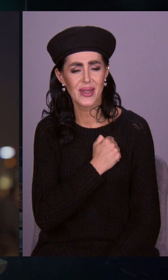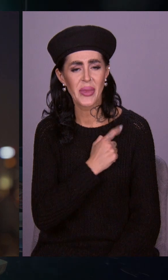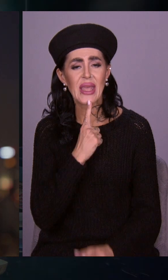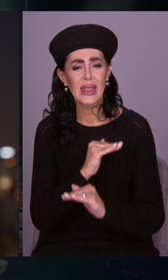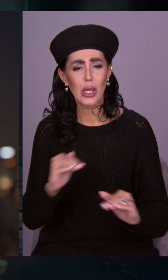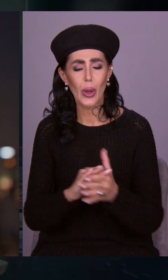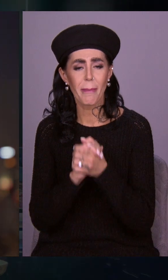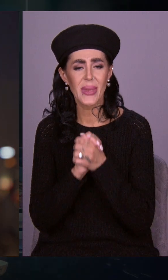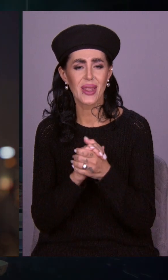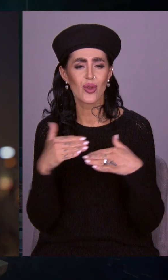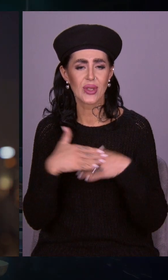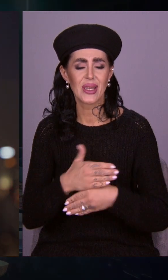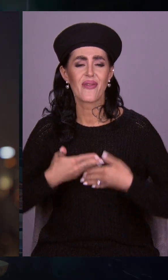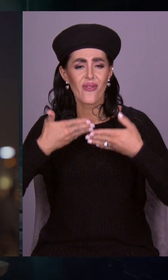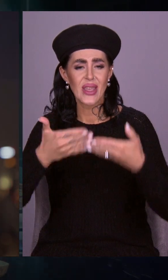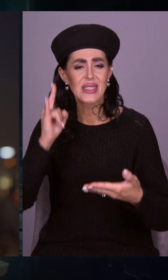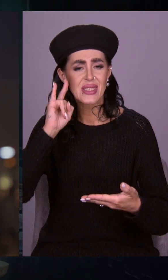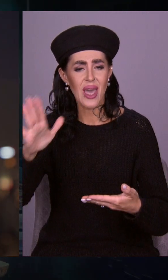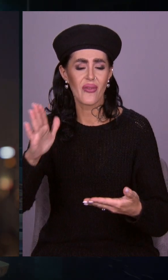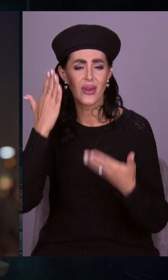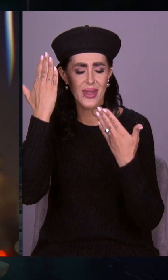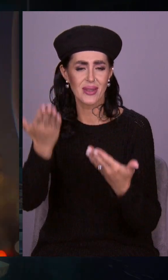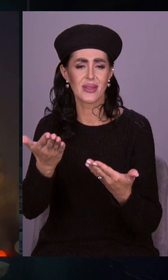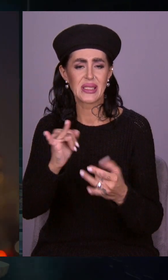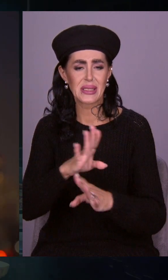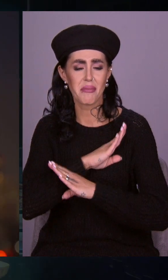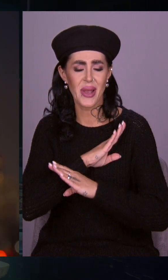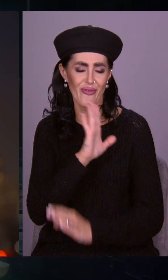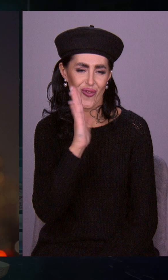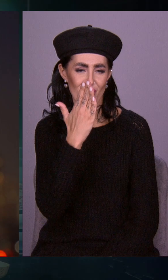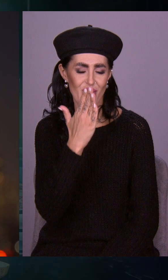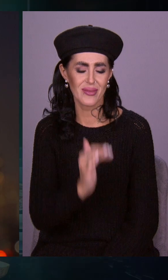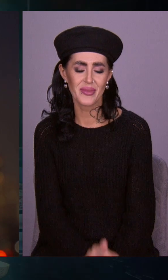мирної ночі вам. Вітання від сонечок. Слава нації. Смерть ворогам!